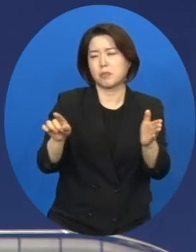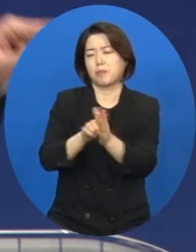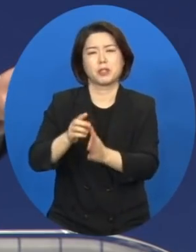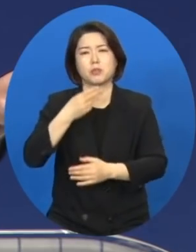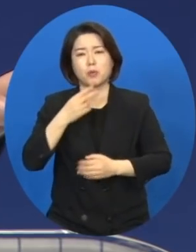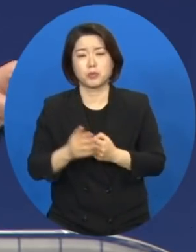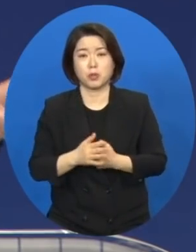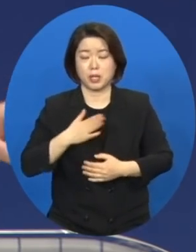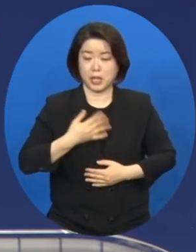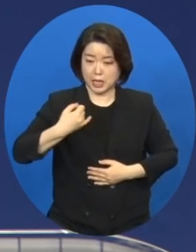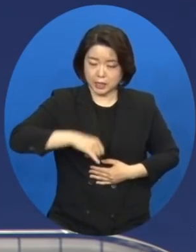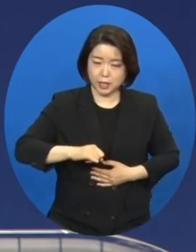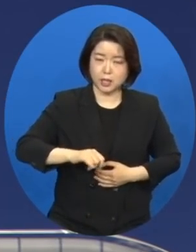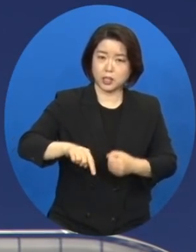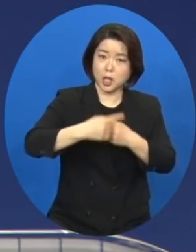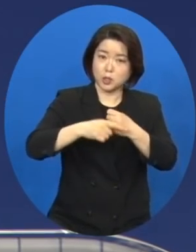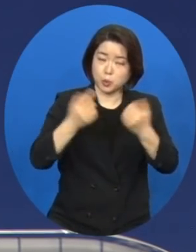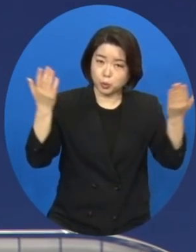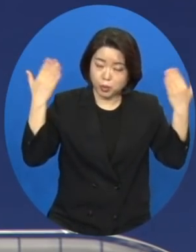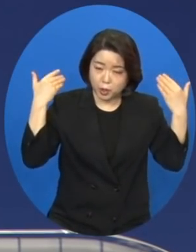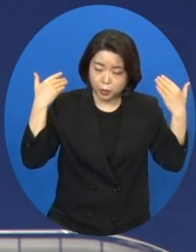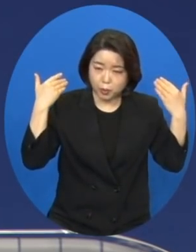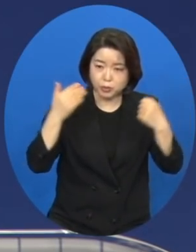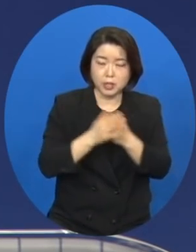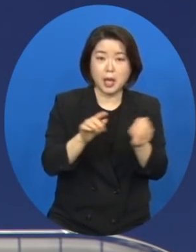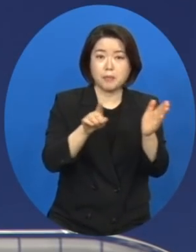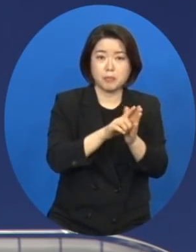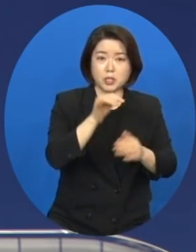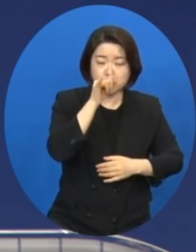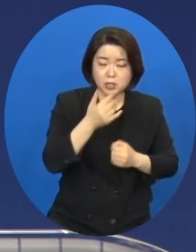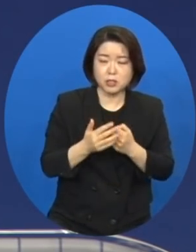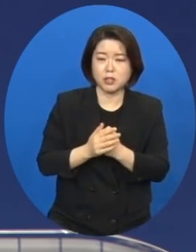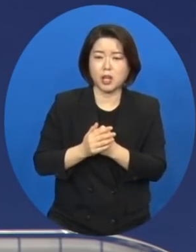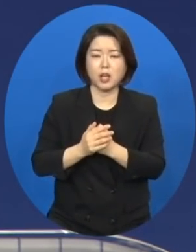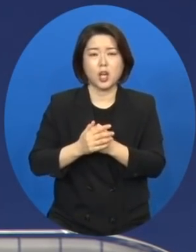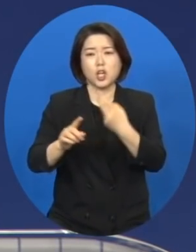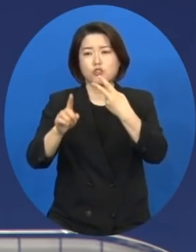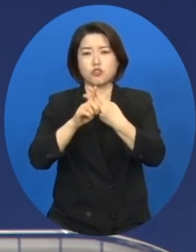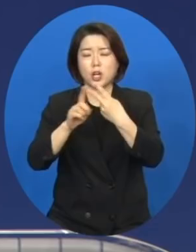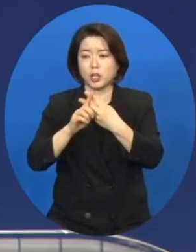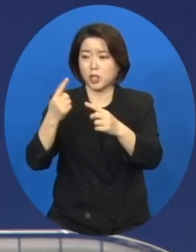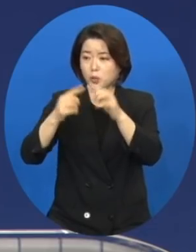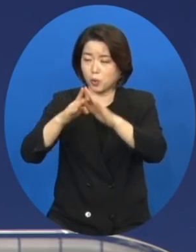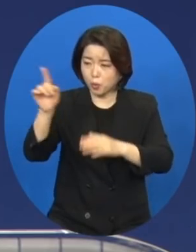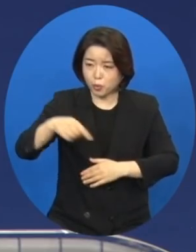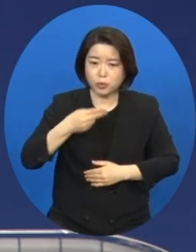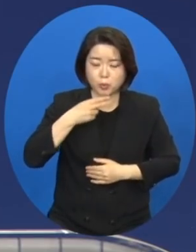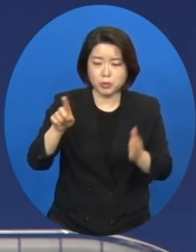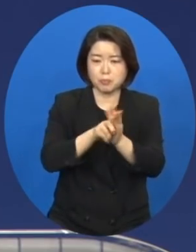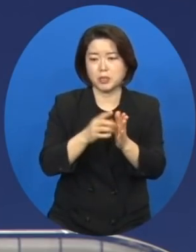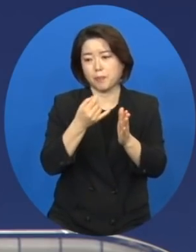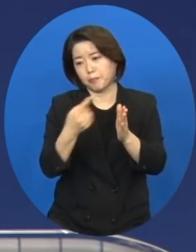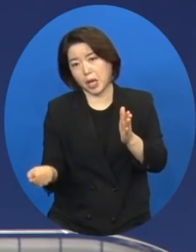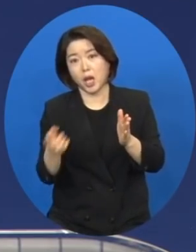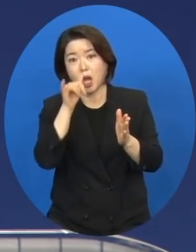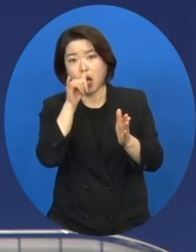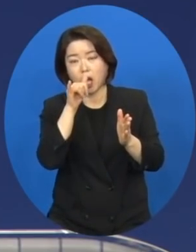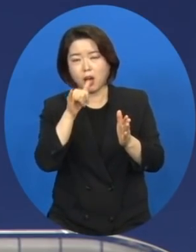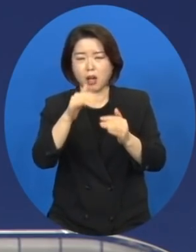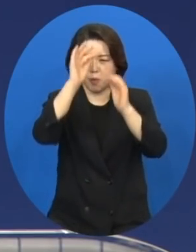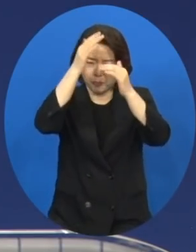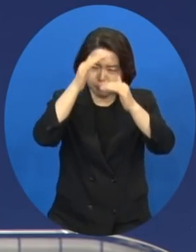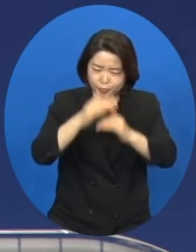딸이 초등학교 때 예배 다니다가 중학교 돼서 교회를 안 나가서 믿음을 잃어가고 있습니다. 다 이런 얘기예요. 제가 그런